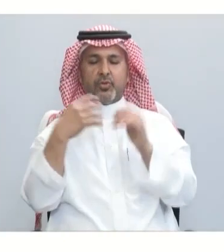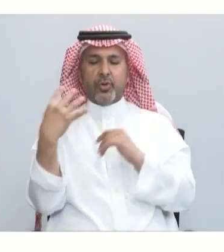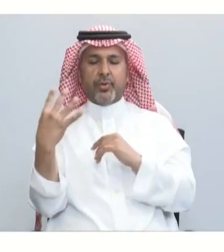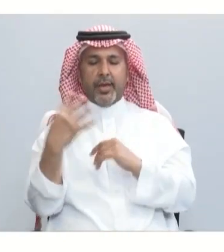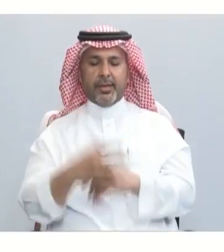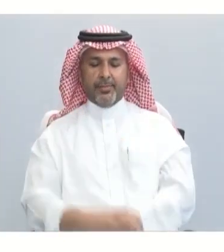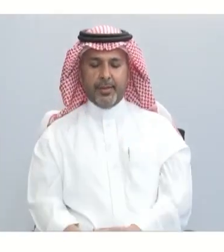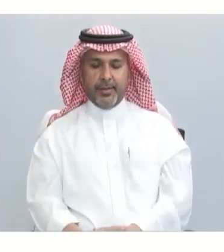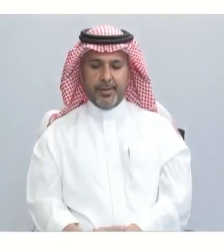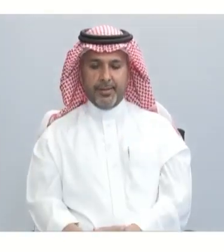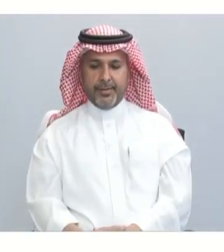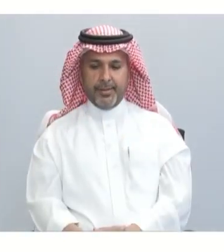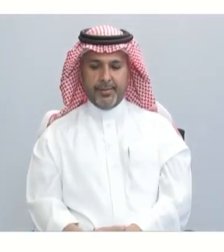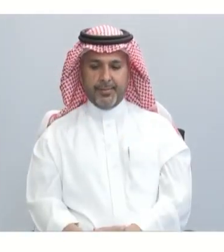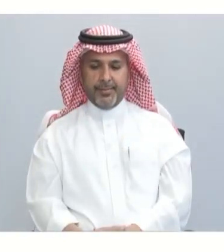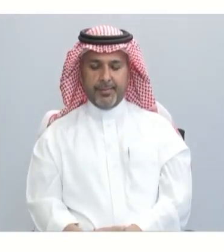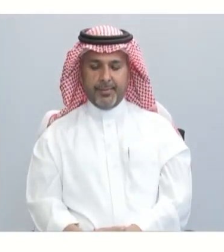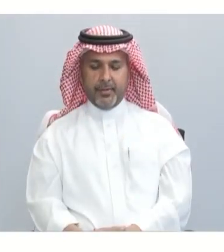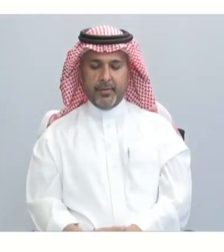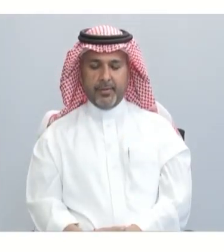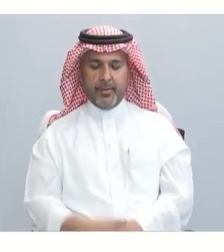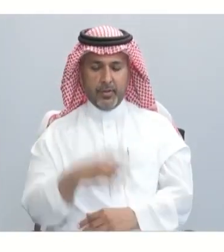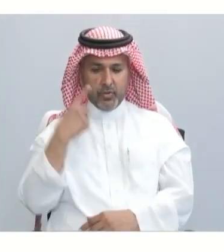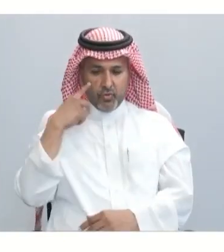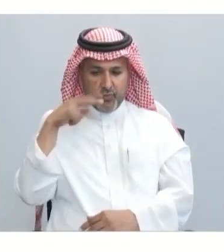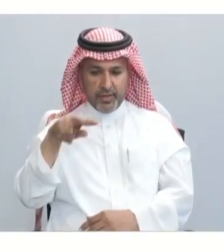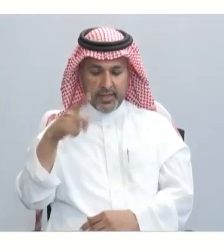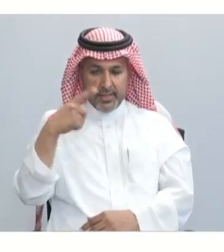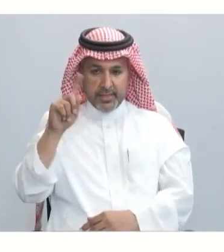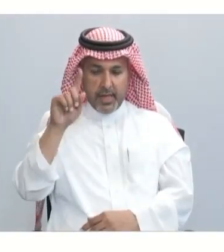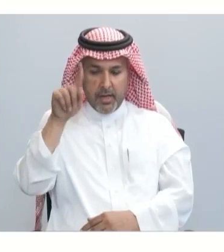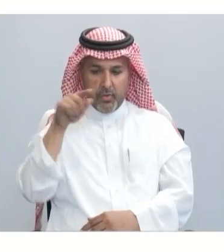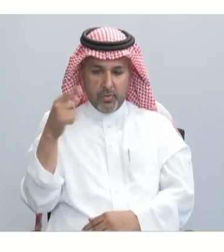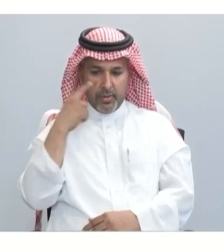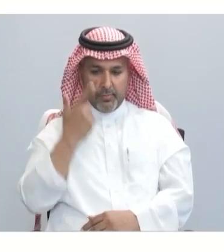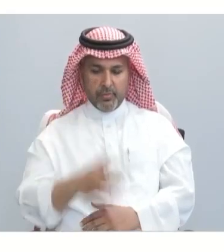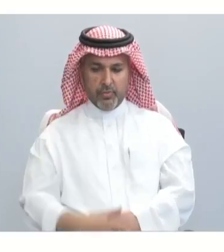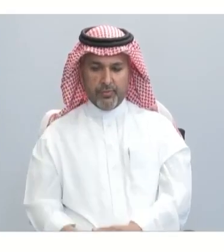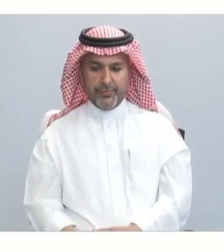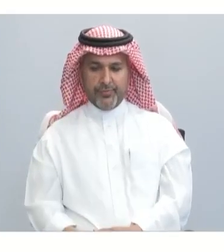4 طبعا هنا لازم نتحقق من صحه